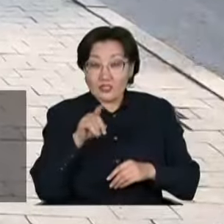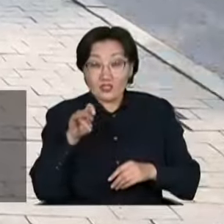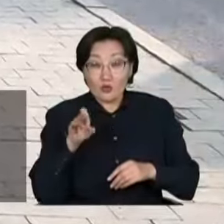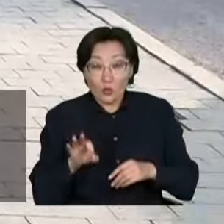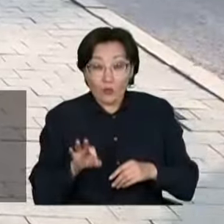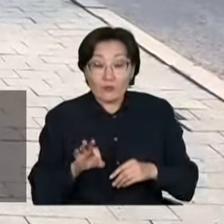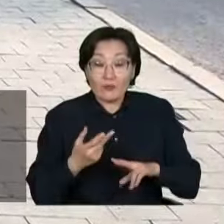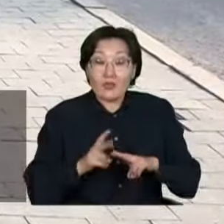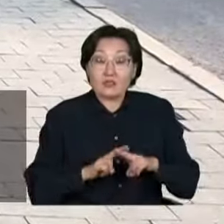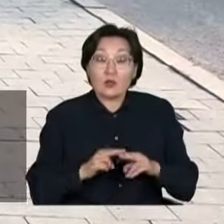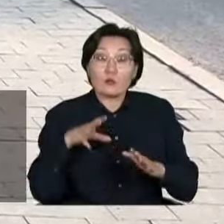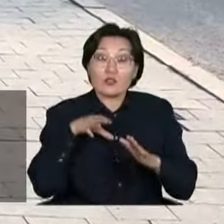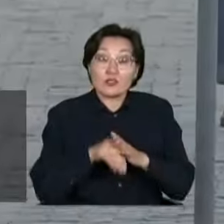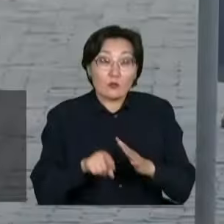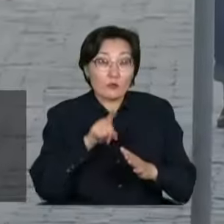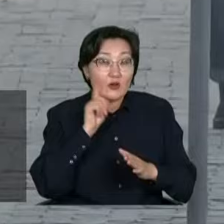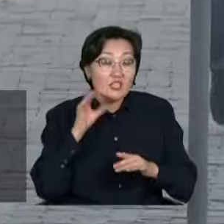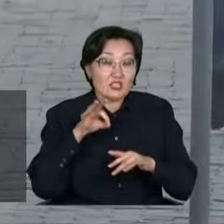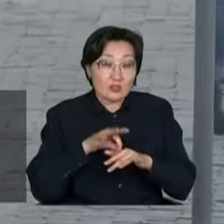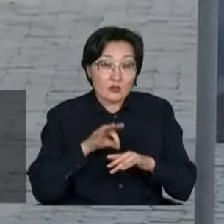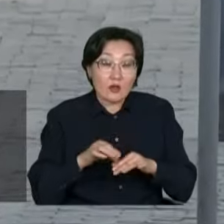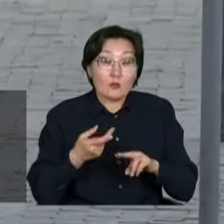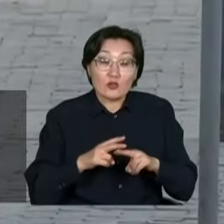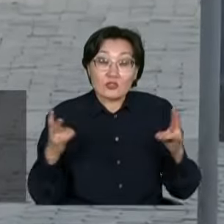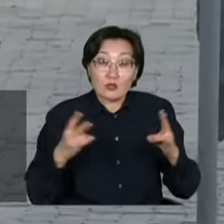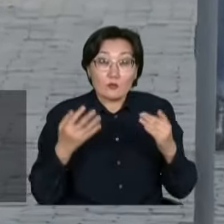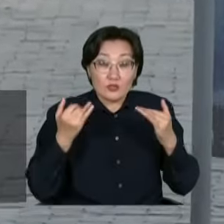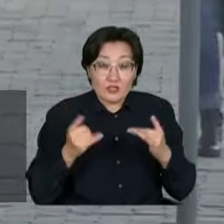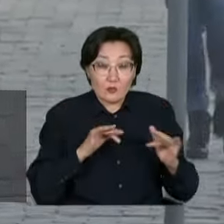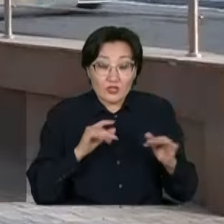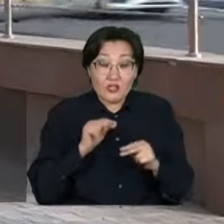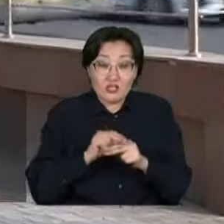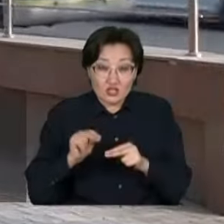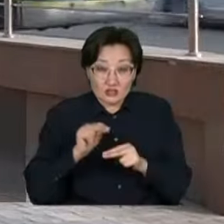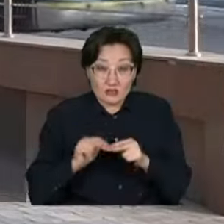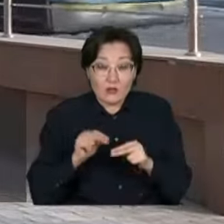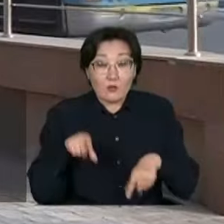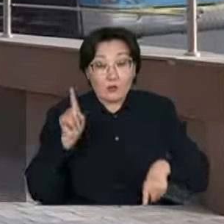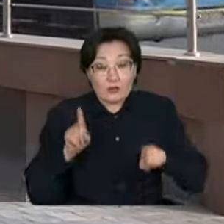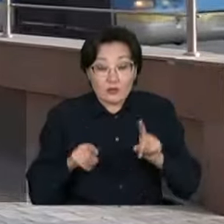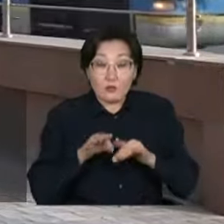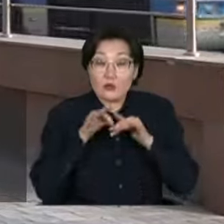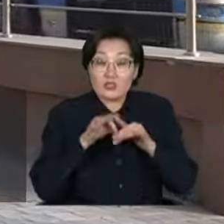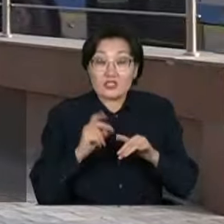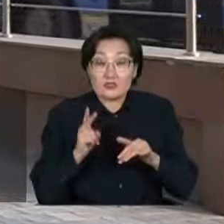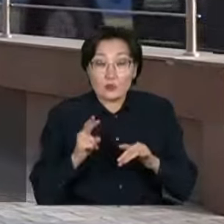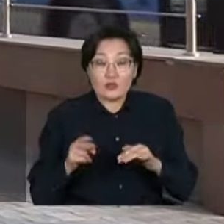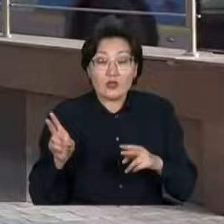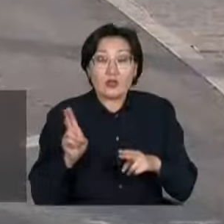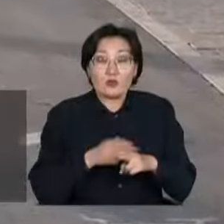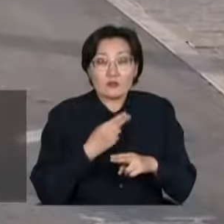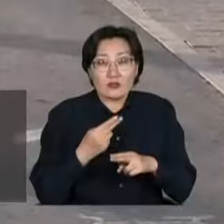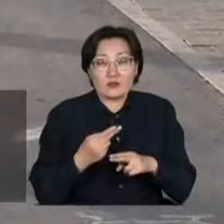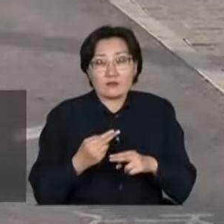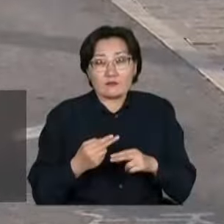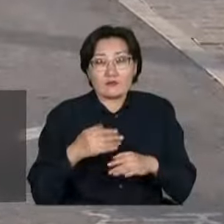словам специалистов, относительно молодое заболевание, требующее современных методов лечения. Нередко оно приводит к дезадаптации в